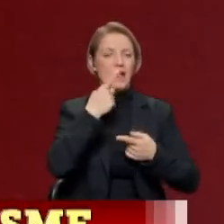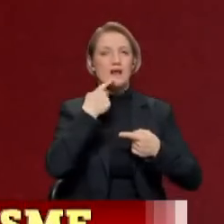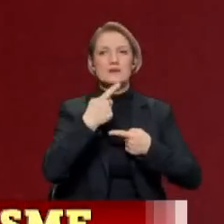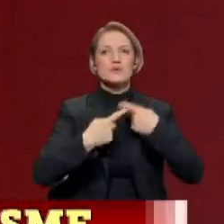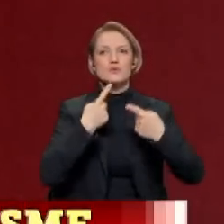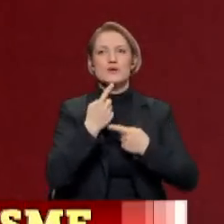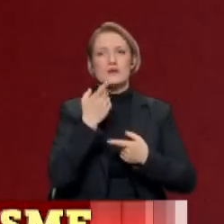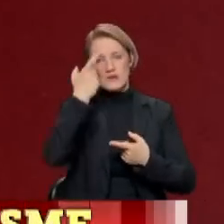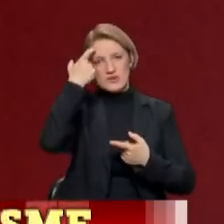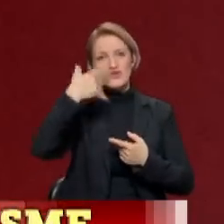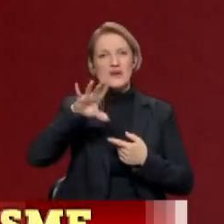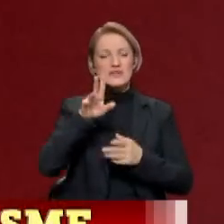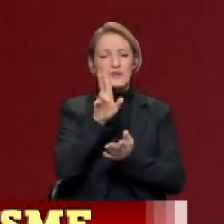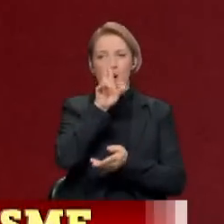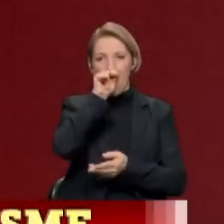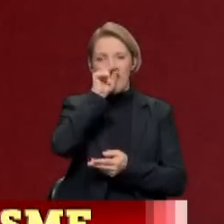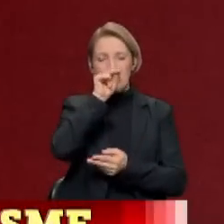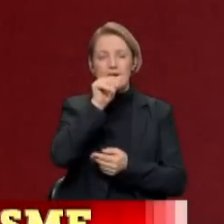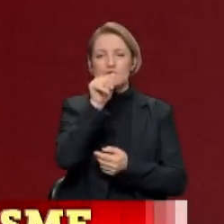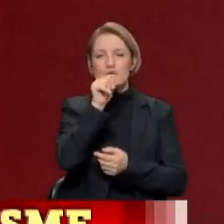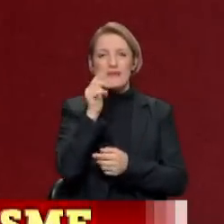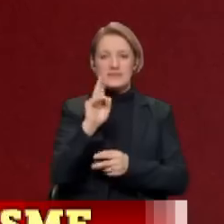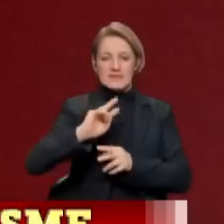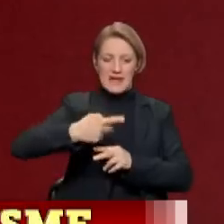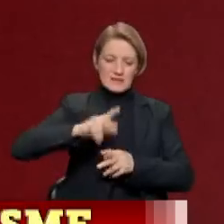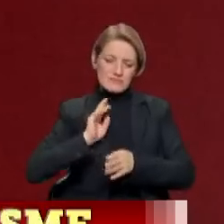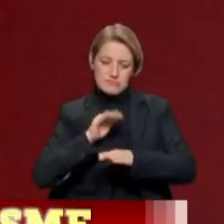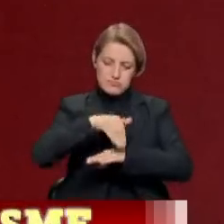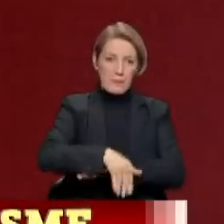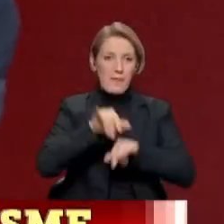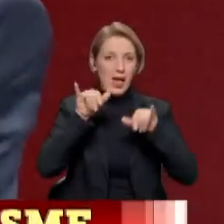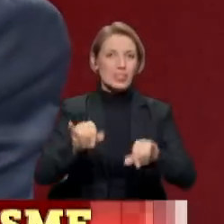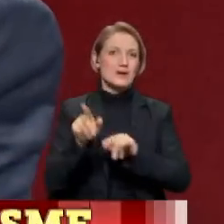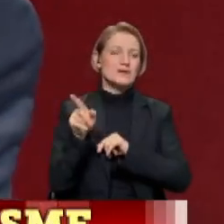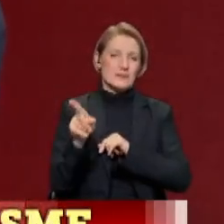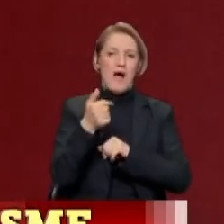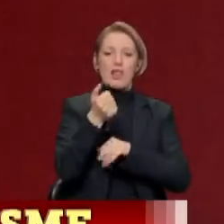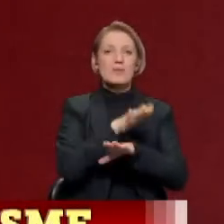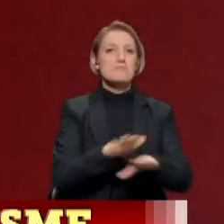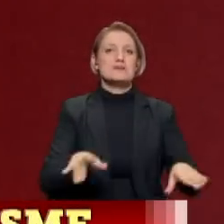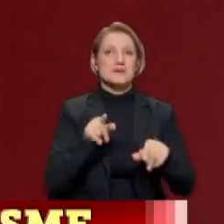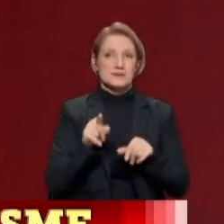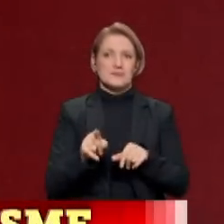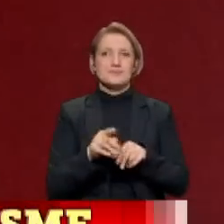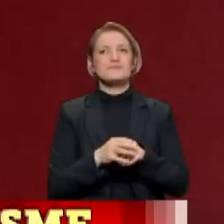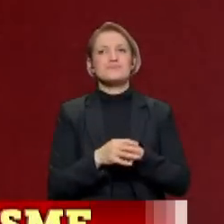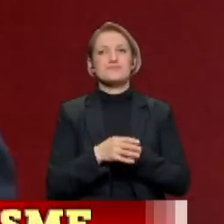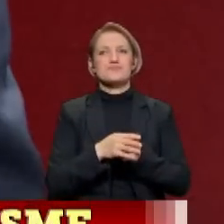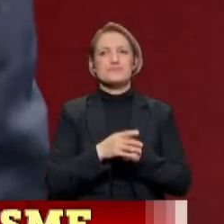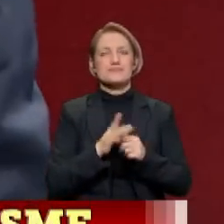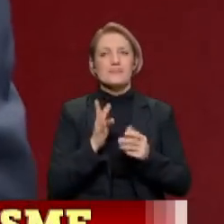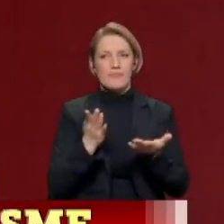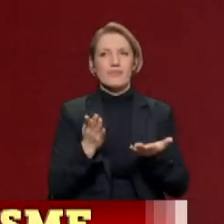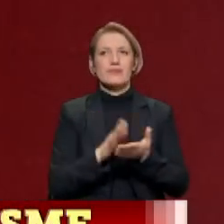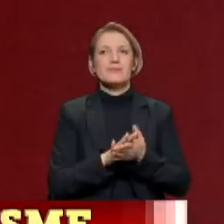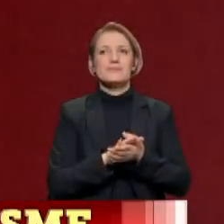söz bırakmamış. Şaşkın ördek suya ters dalarmış. Şimdi bu durum tam da o. Altılı masanın